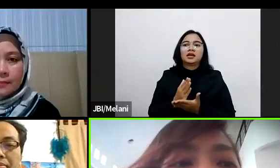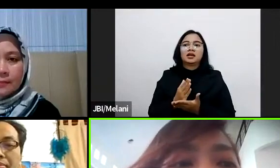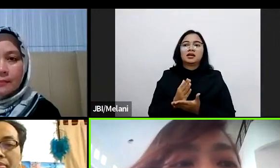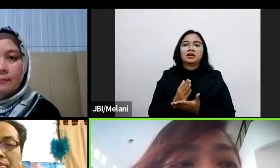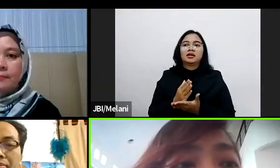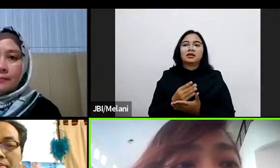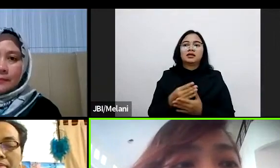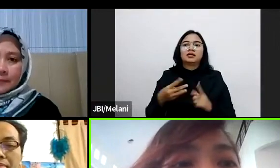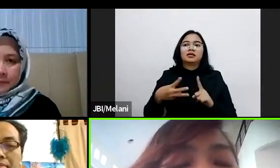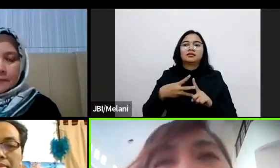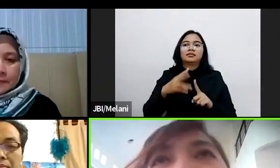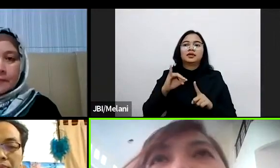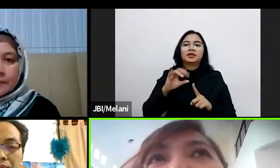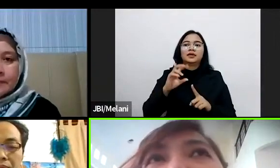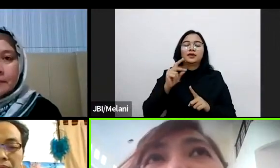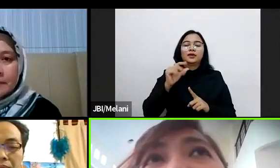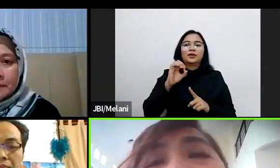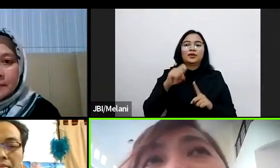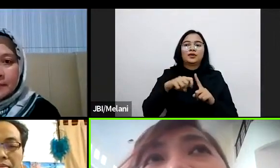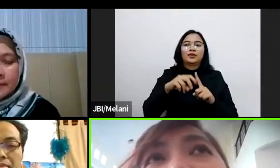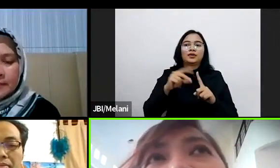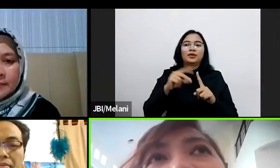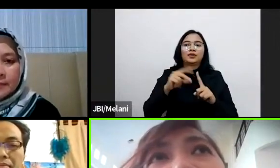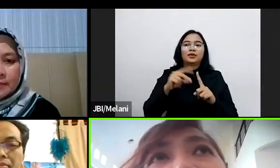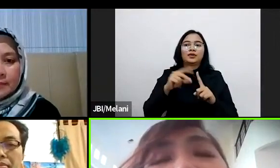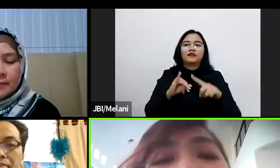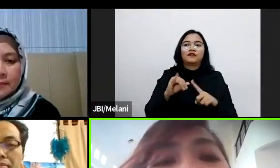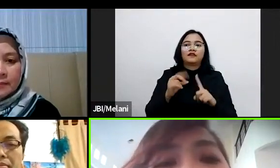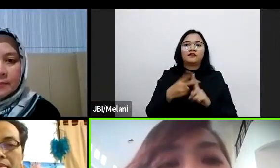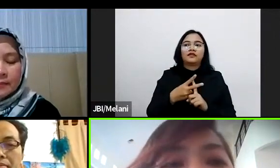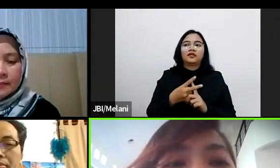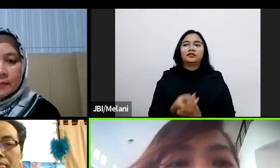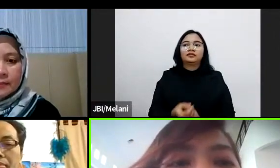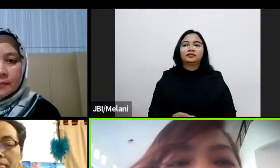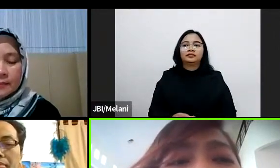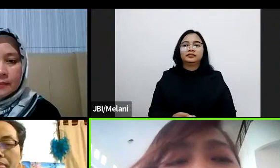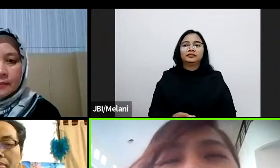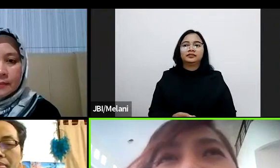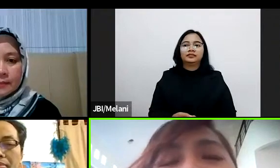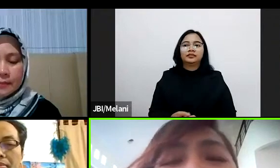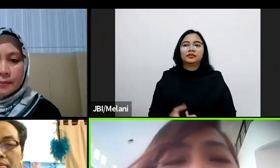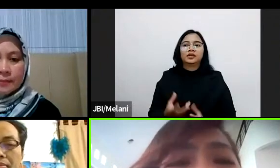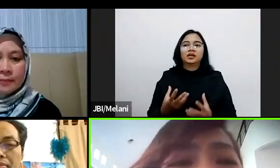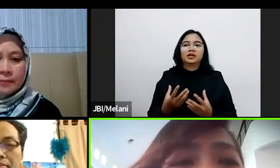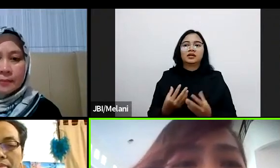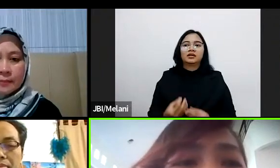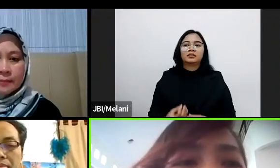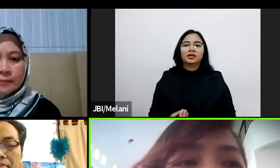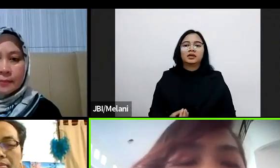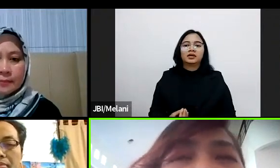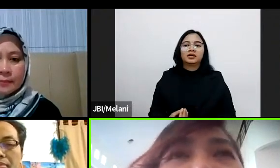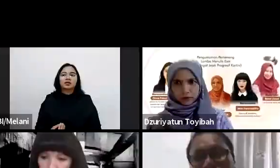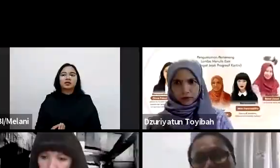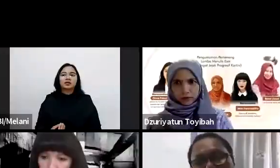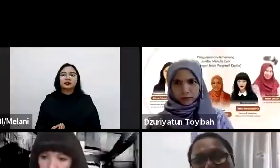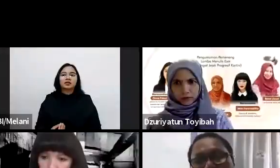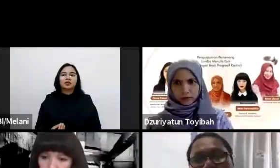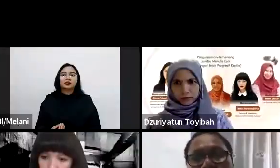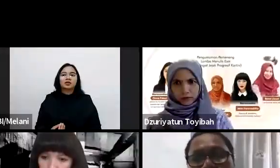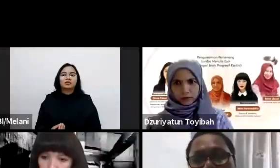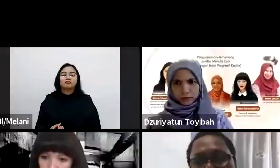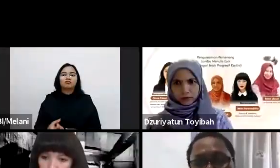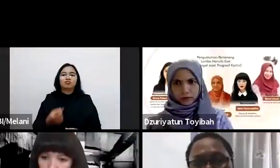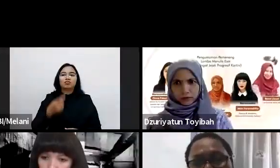birokratis, hambatan perspektif seperti itu. Nah, harapannya kalau ada memang ada, tentunya ini kan juga butuh komitmen ya, karena